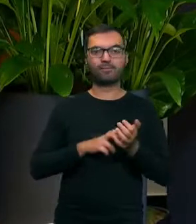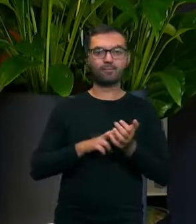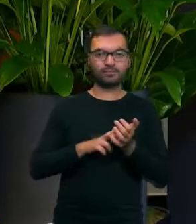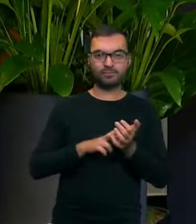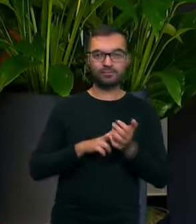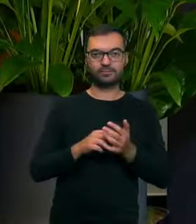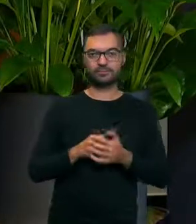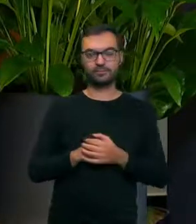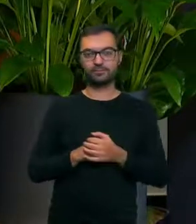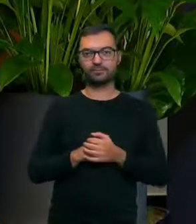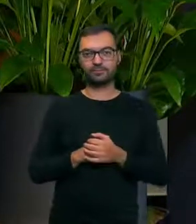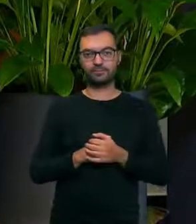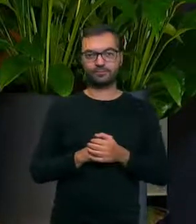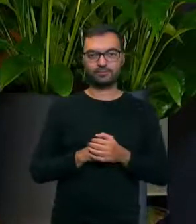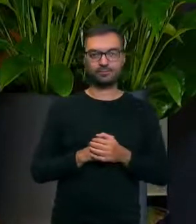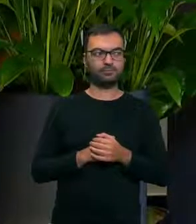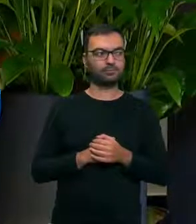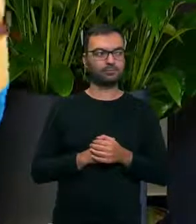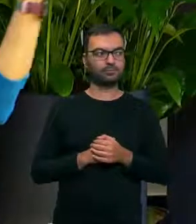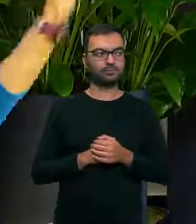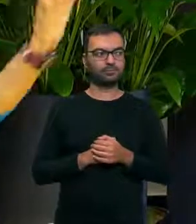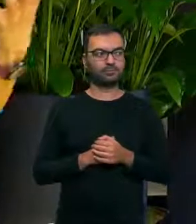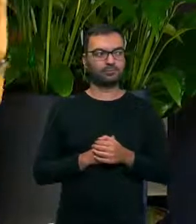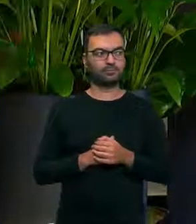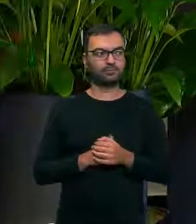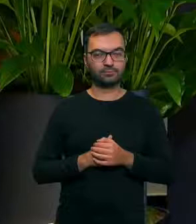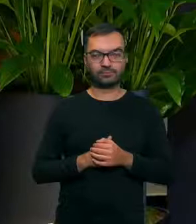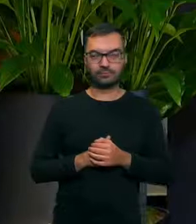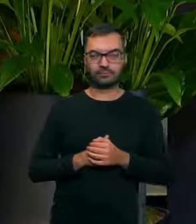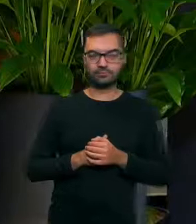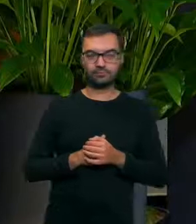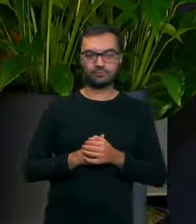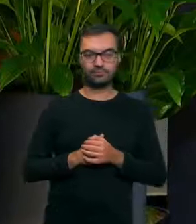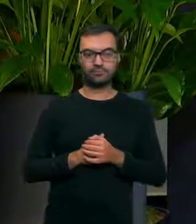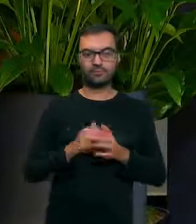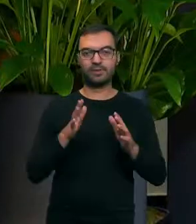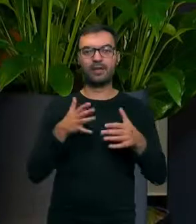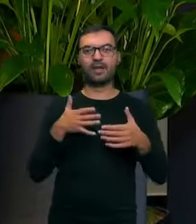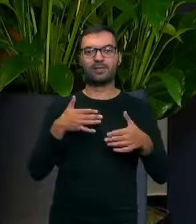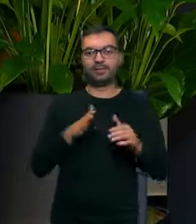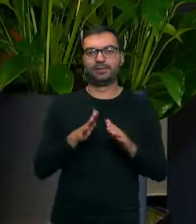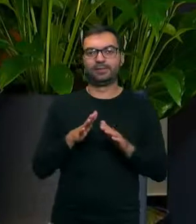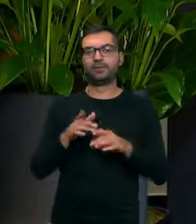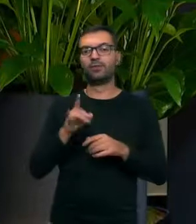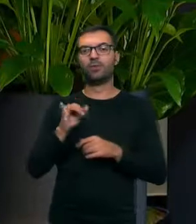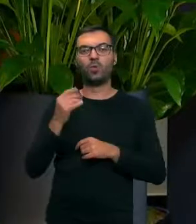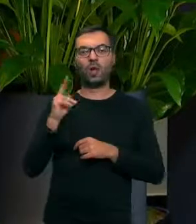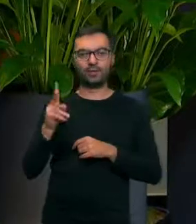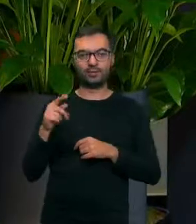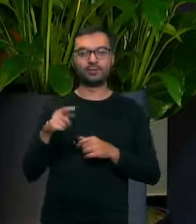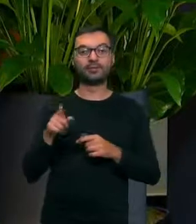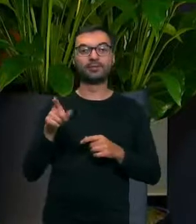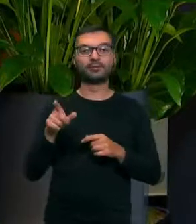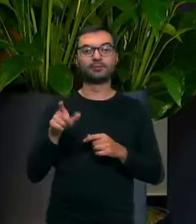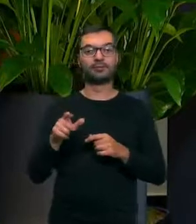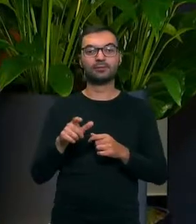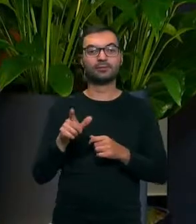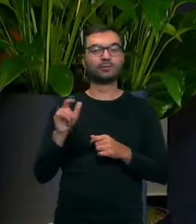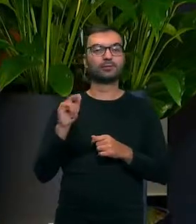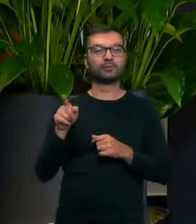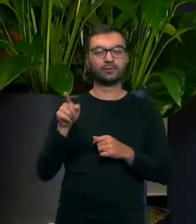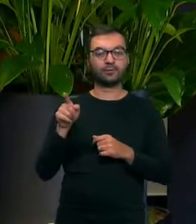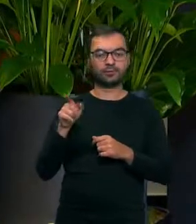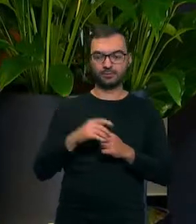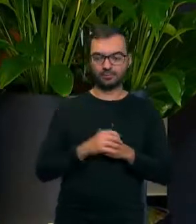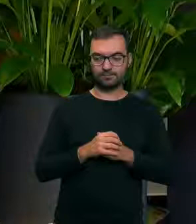zalękniony, powstrzymujący tę spontaniczność Grzegorza Jurek, który jednak